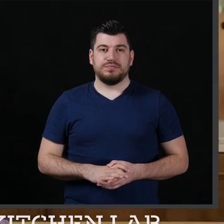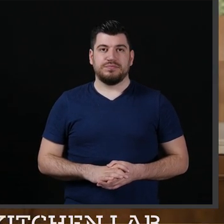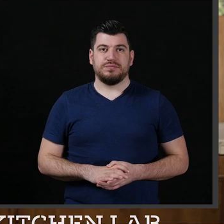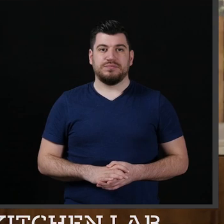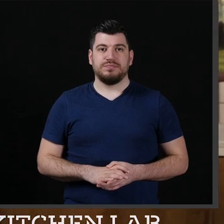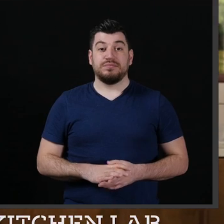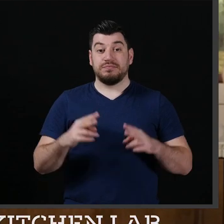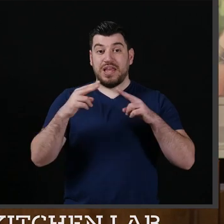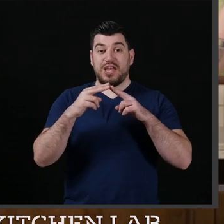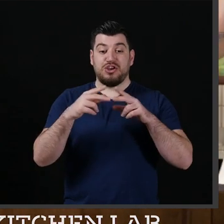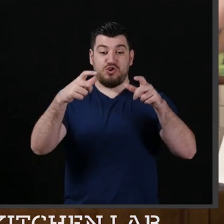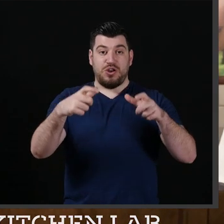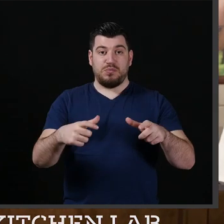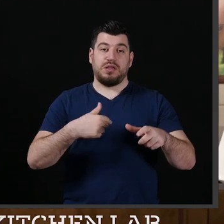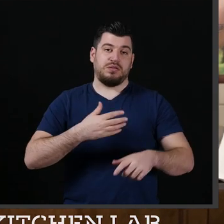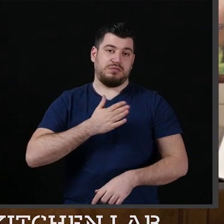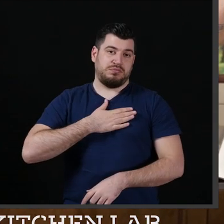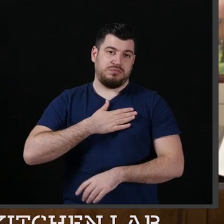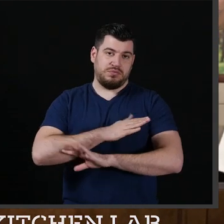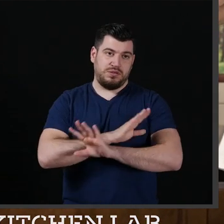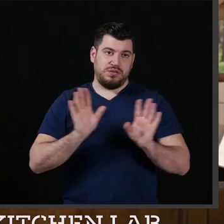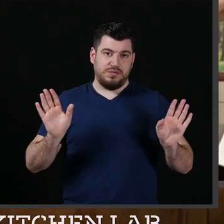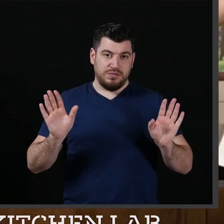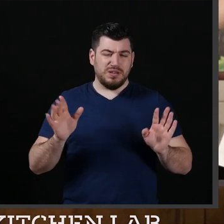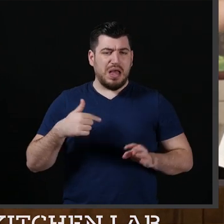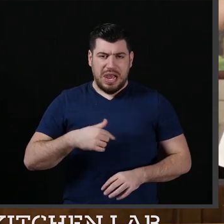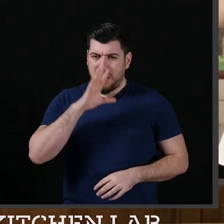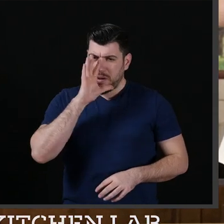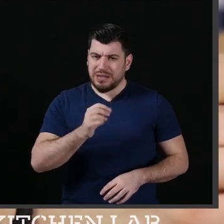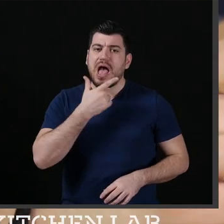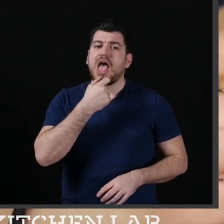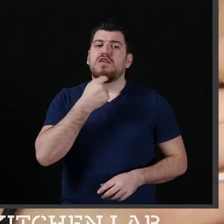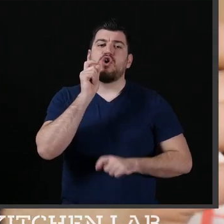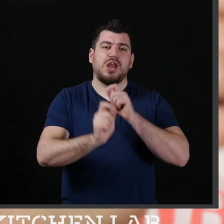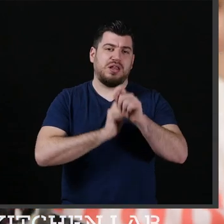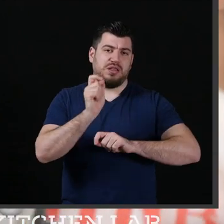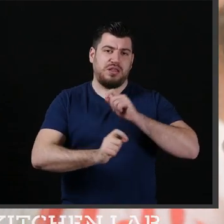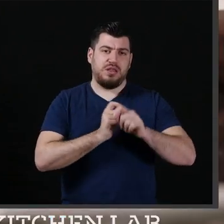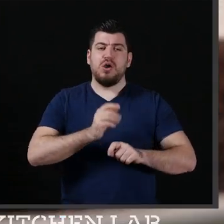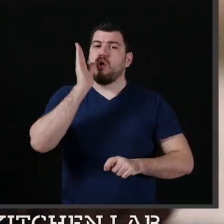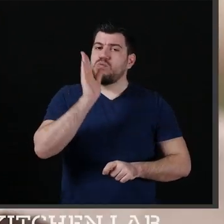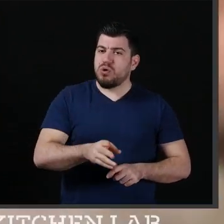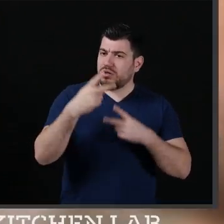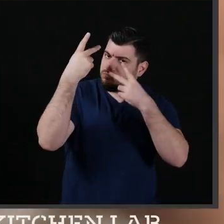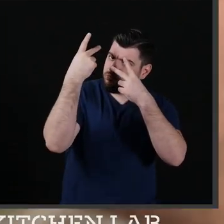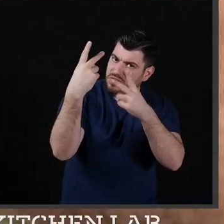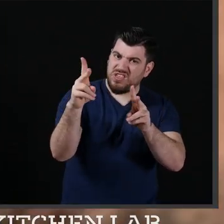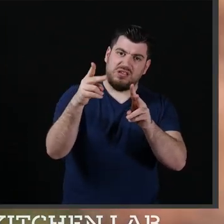Και αυτή η σοκολατόπιτα είναι η δική μου. Αλλά είδατε πόσο εύκολο είναι να τη φτιάξετε. Μπορείτε να φτιάξετε τη δική σας, αν